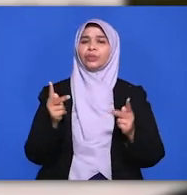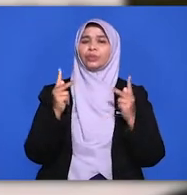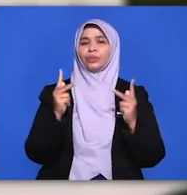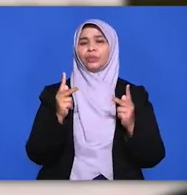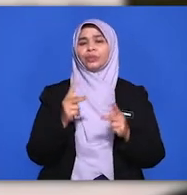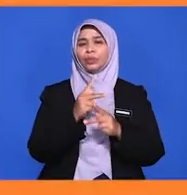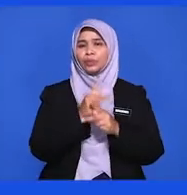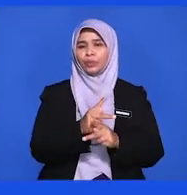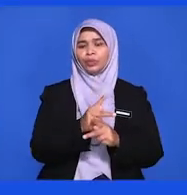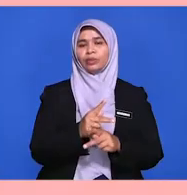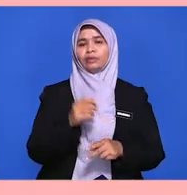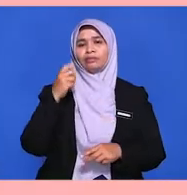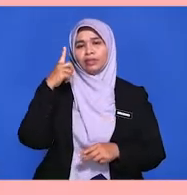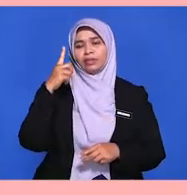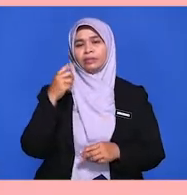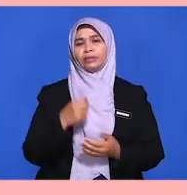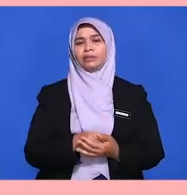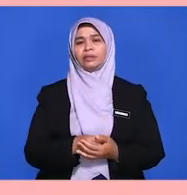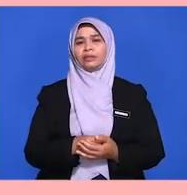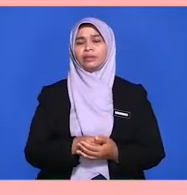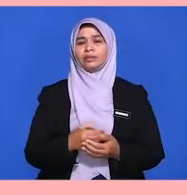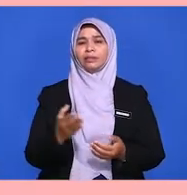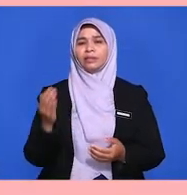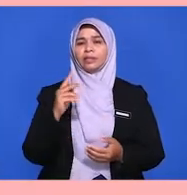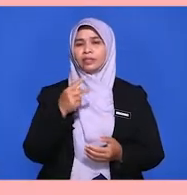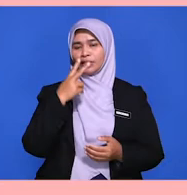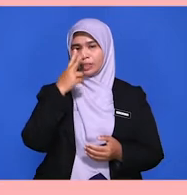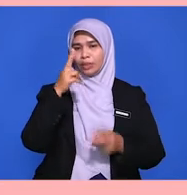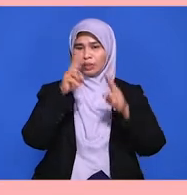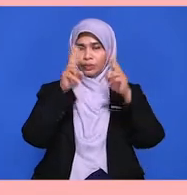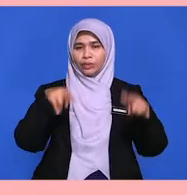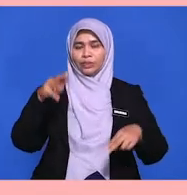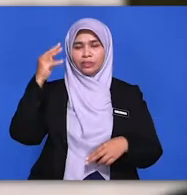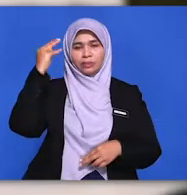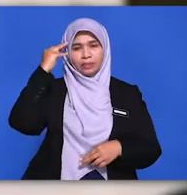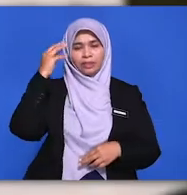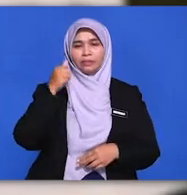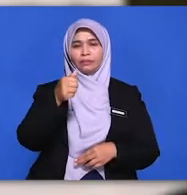topik ini, mari kita ke segmen uji minda anda.